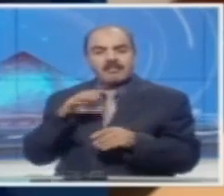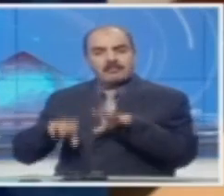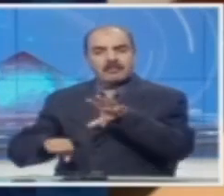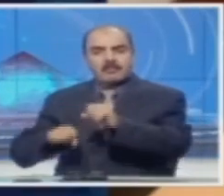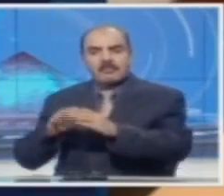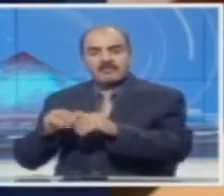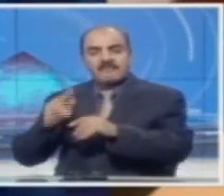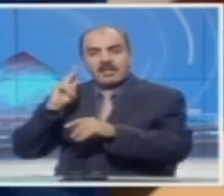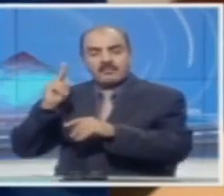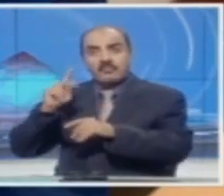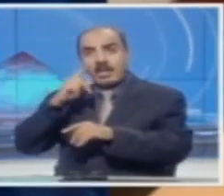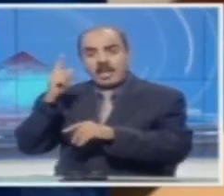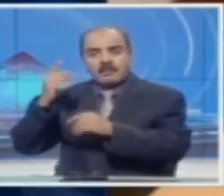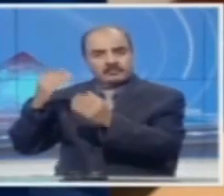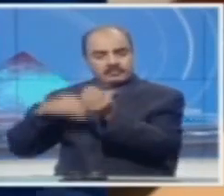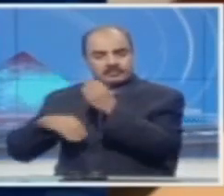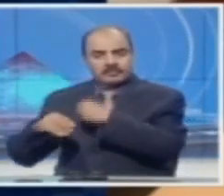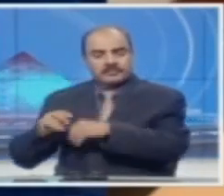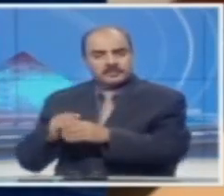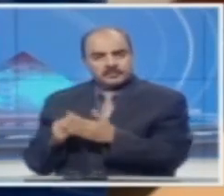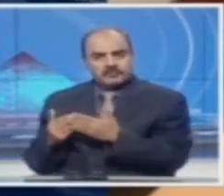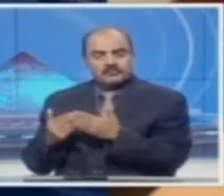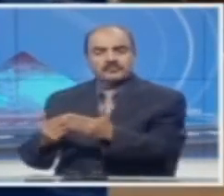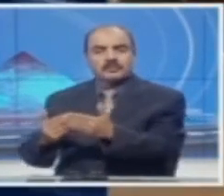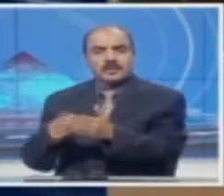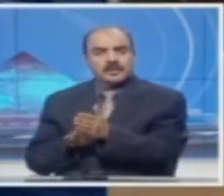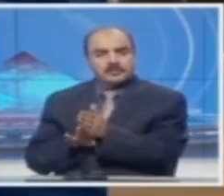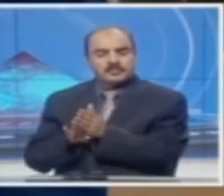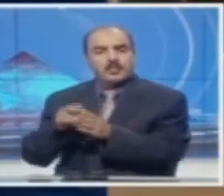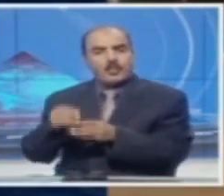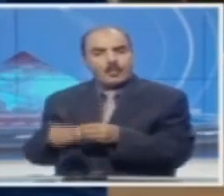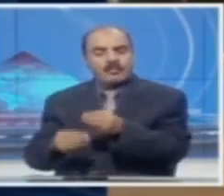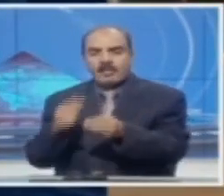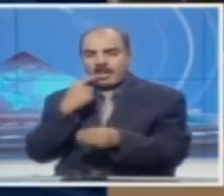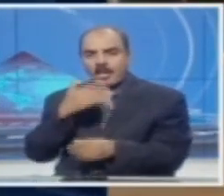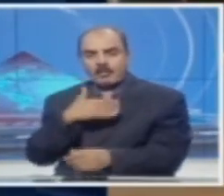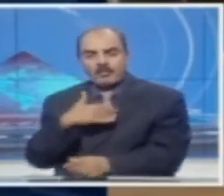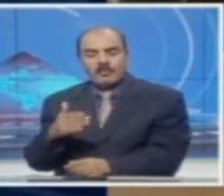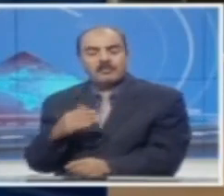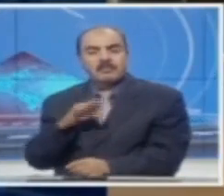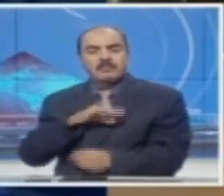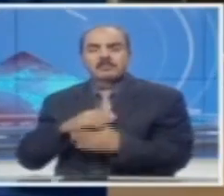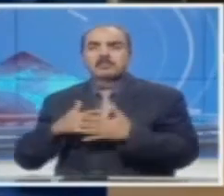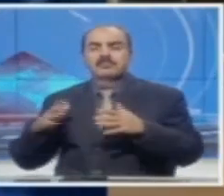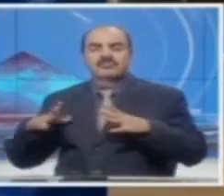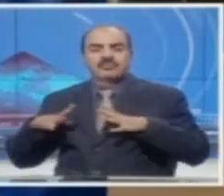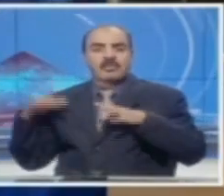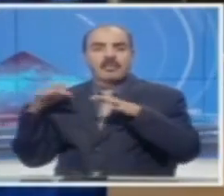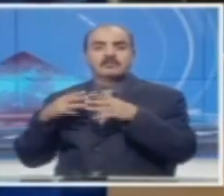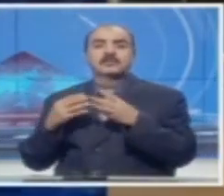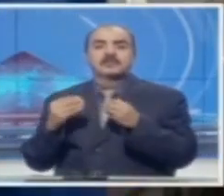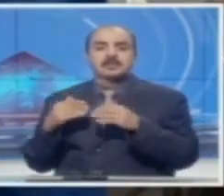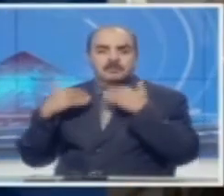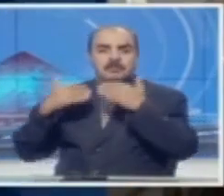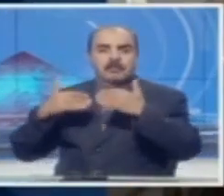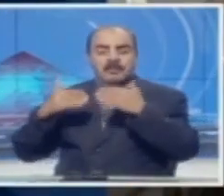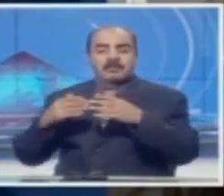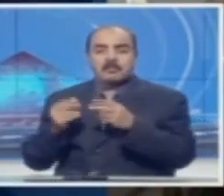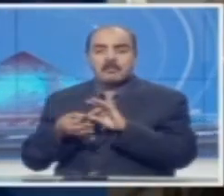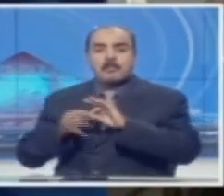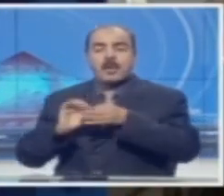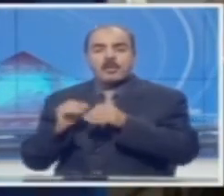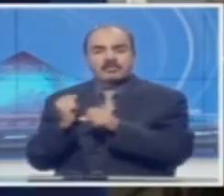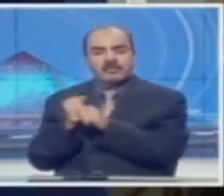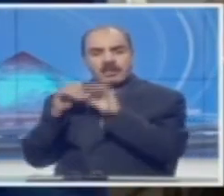المحلي والأجنبي من قيادة قاطرة النمو الاقتصادي المستدام والغني بالوظائف، ما يسهم في توفير مليون